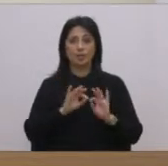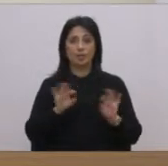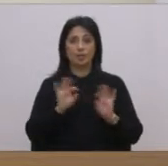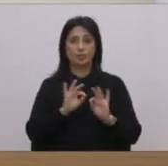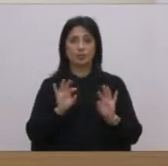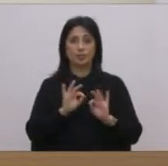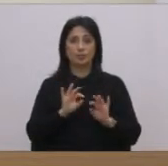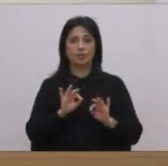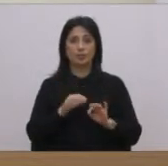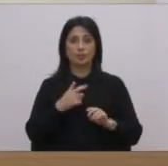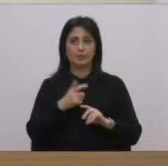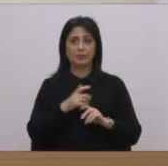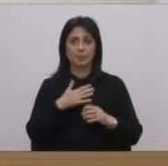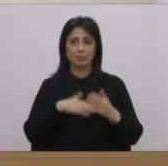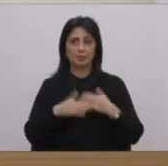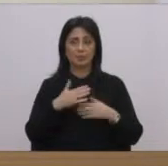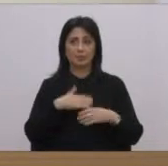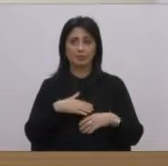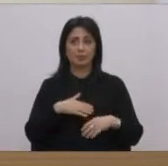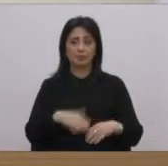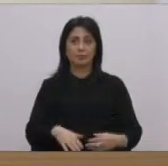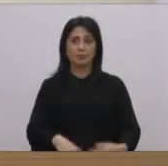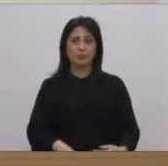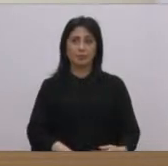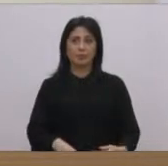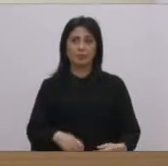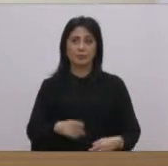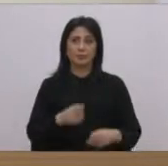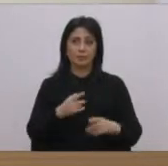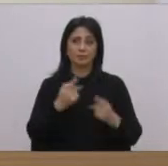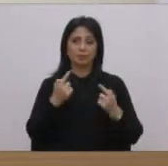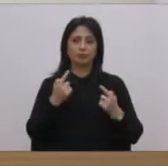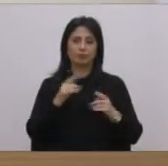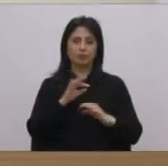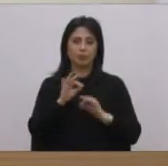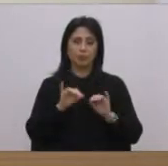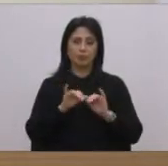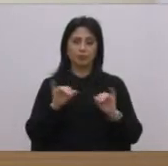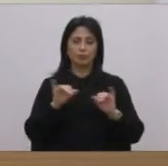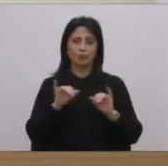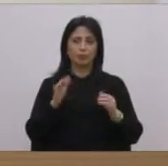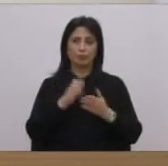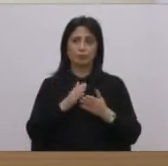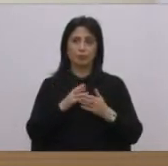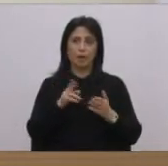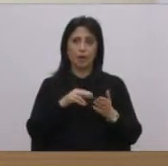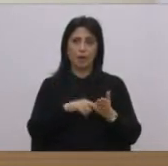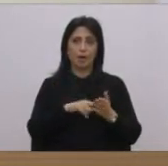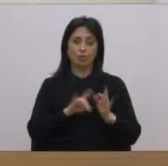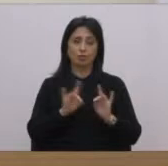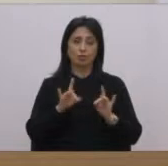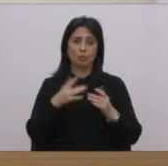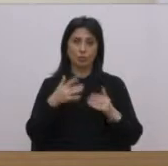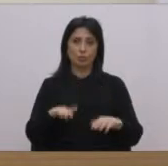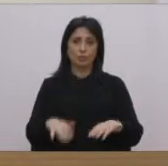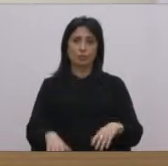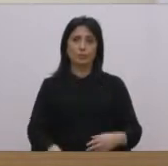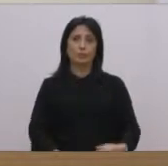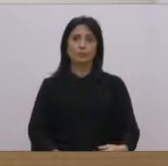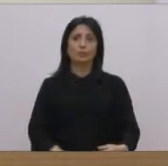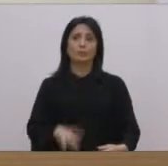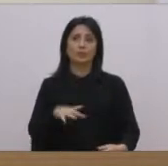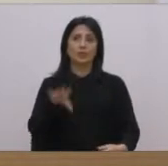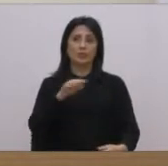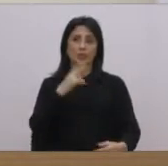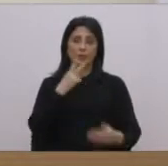წარმოადგენთ. მე ძალიან მახარებს იმ მეგაპროექტების განხორციელება, რომელიც თქვენს ანგარიში იყო აღნიშნული. ჩვენ